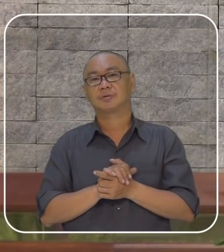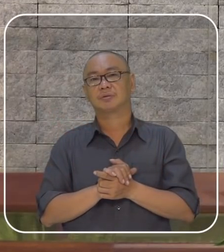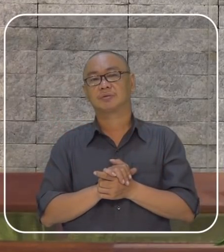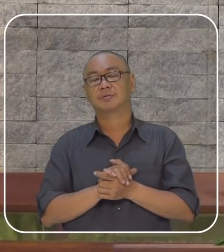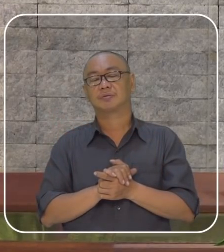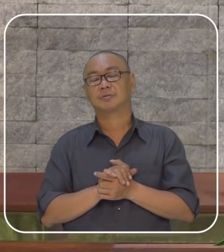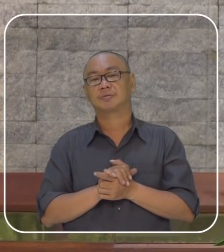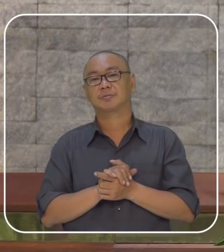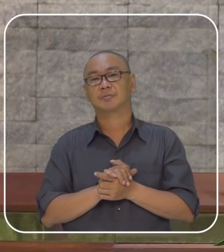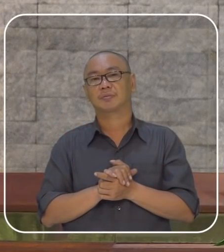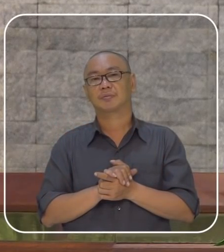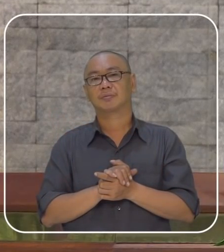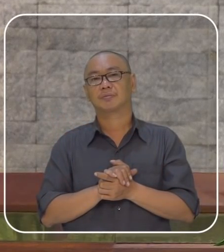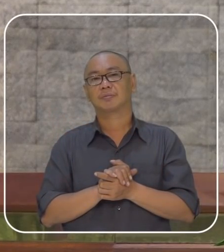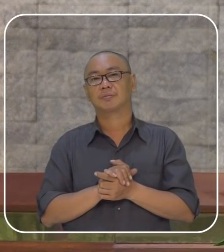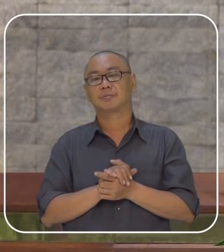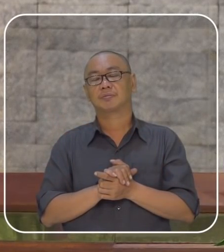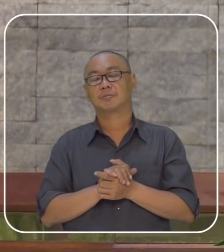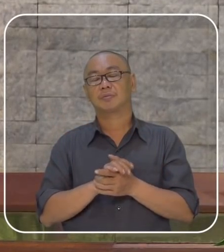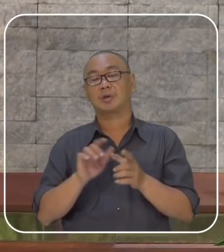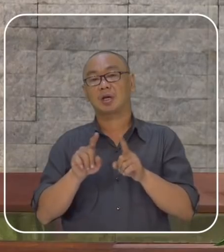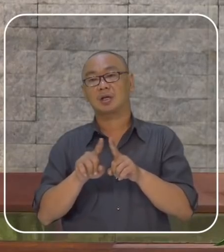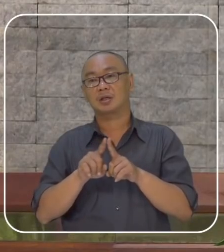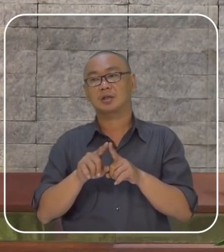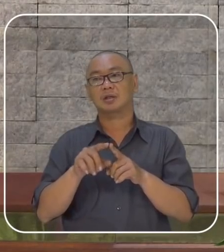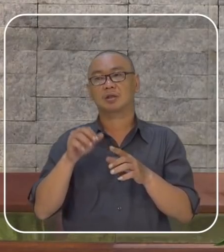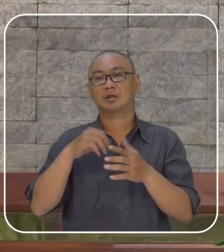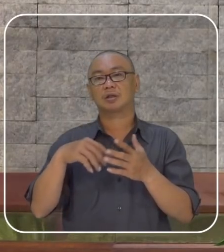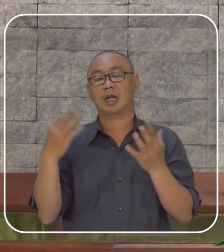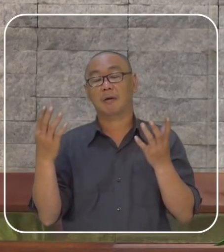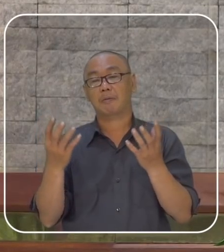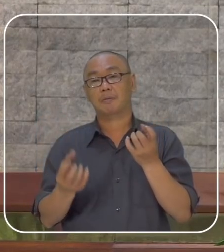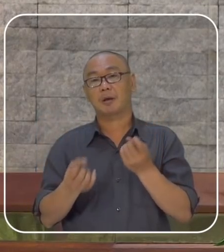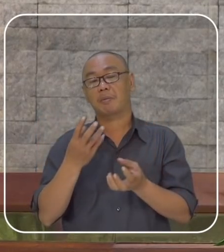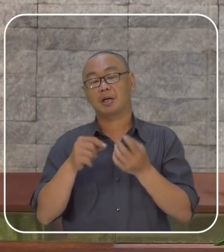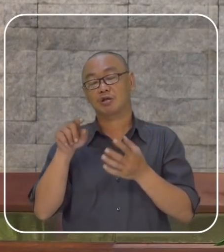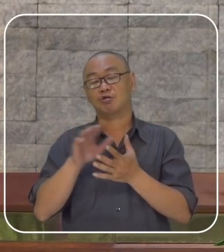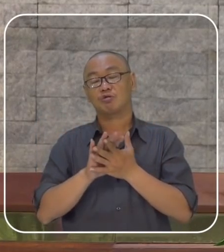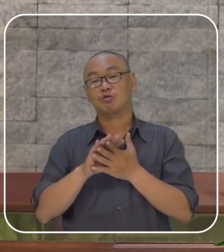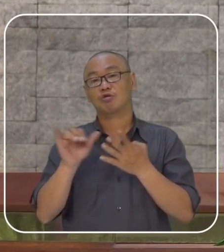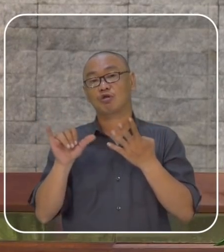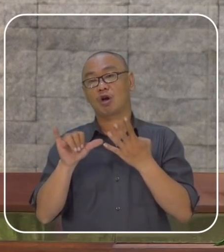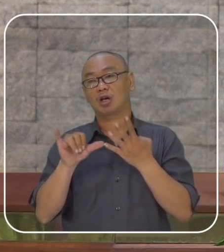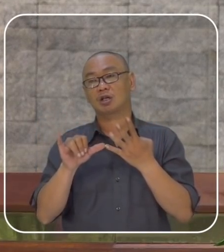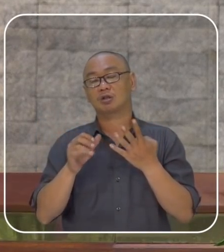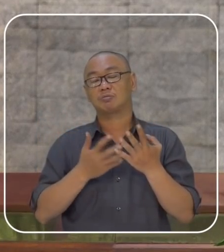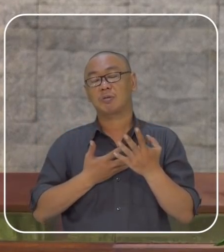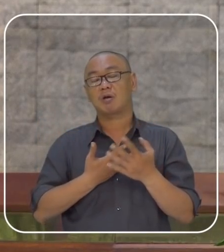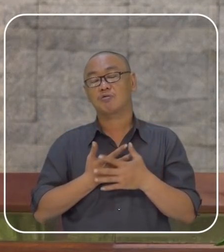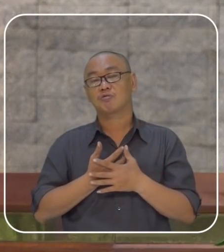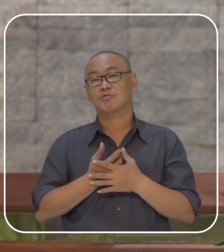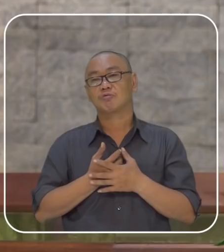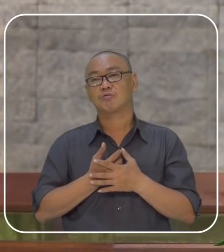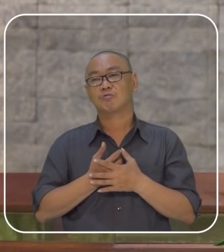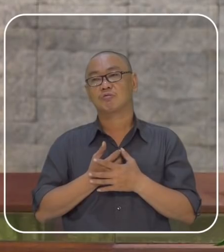karya-karya perbuatan Yesus, ya, perkawinan di Kana itu, sebetulnya Yohanes ingin menuntun para